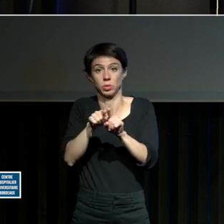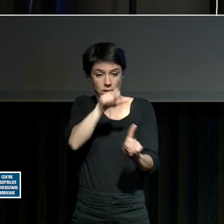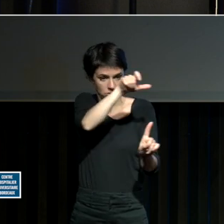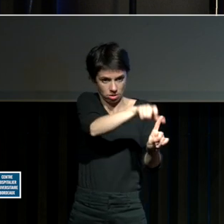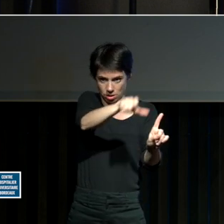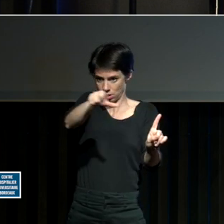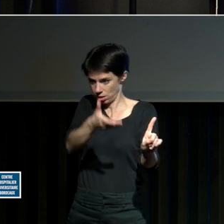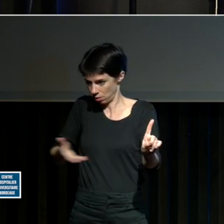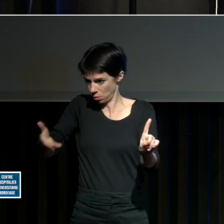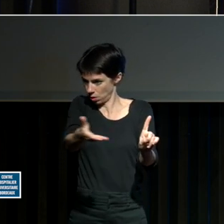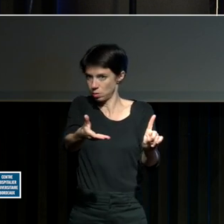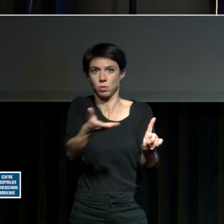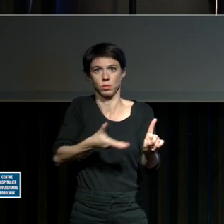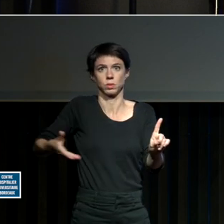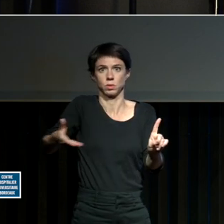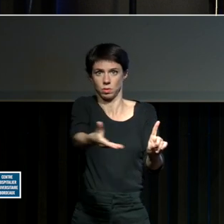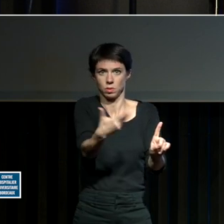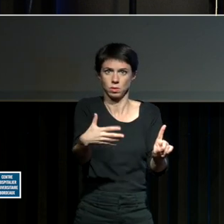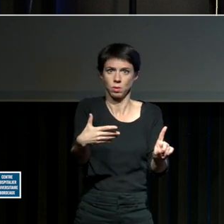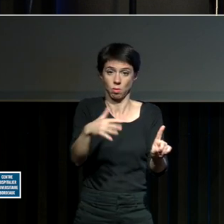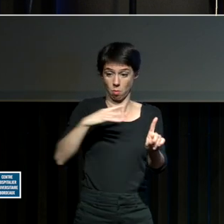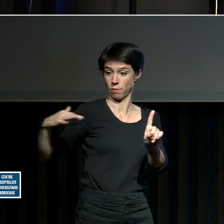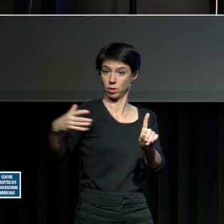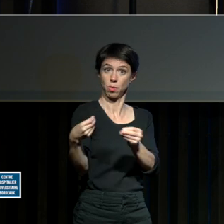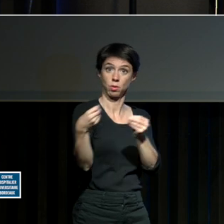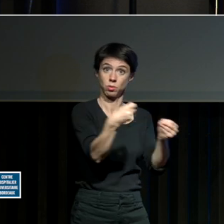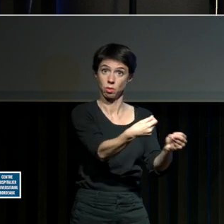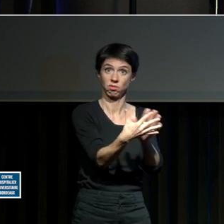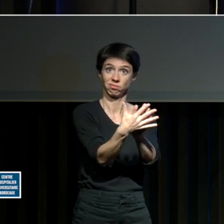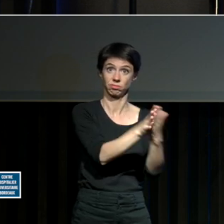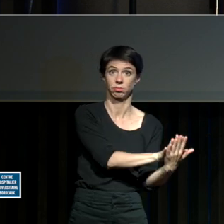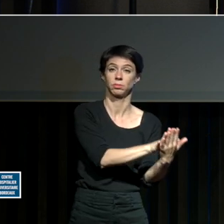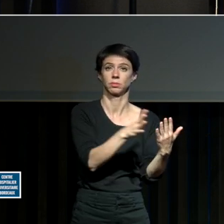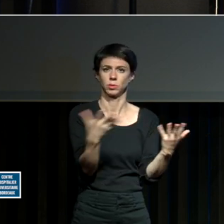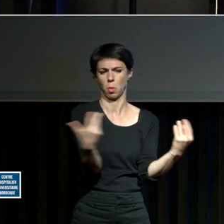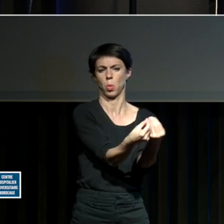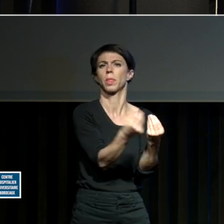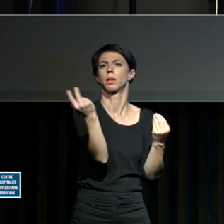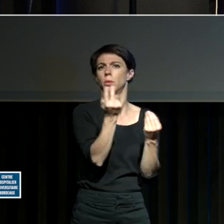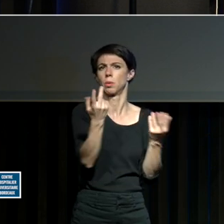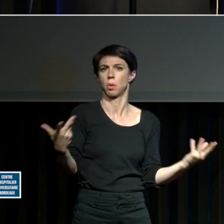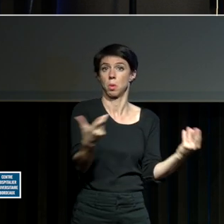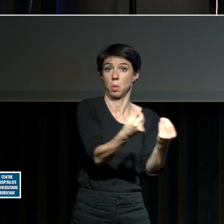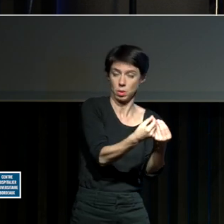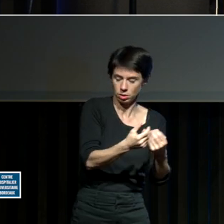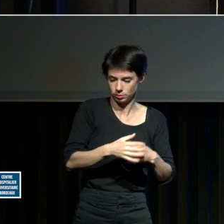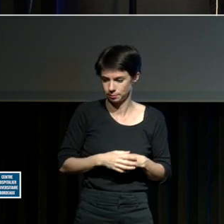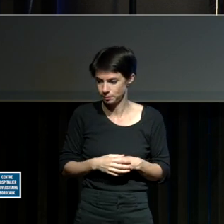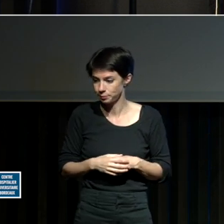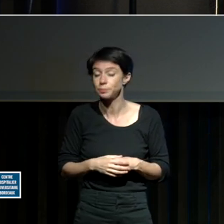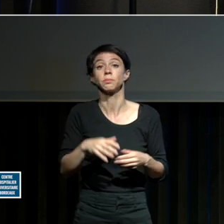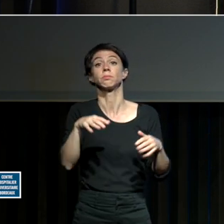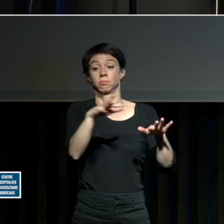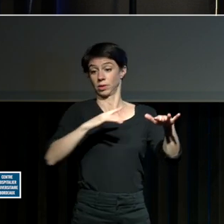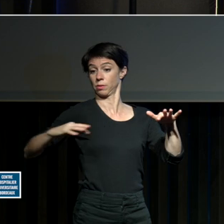pour des vulnérabilités individuelles environnementales pour le développement d'une addiction aux jeux vidéo. Parmi ces facteurs,